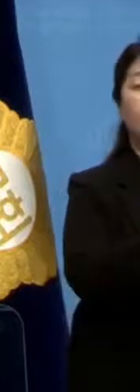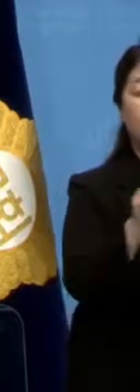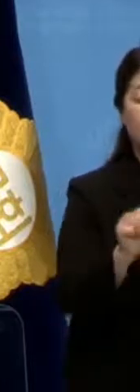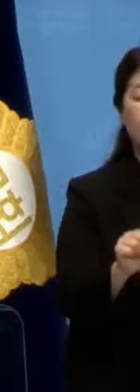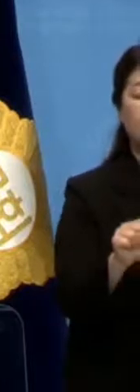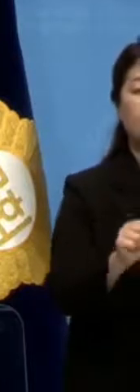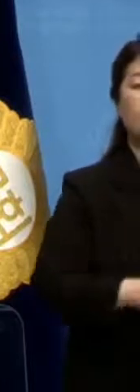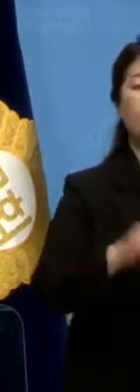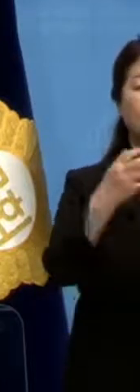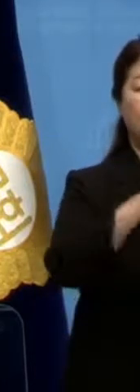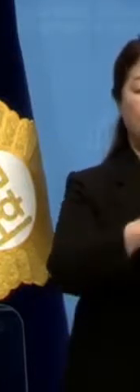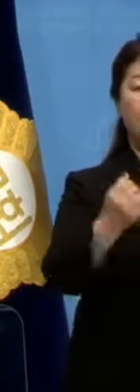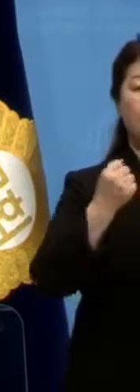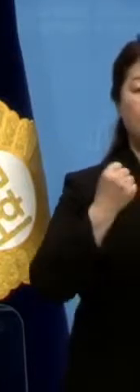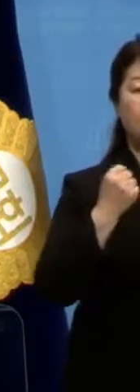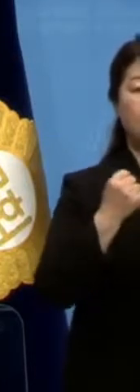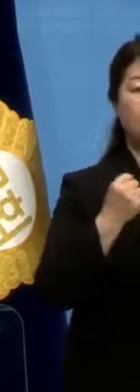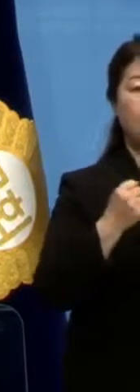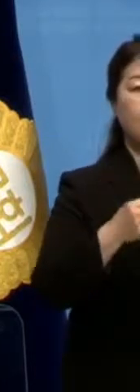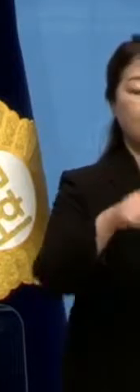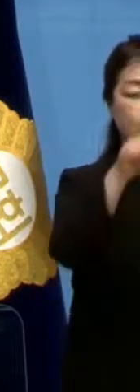안녕하십니까. 국민의힘